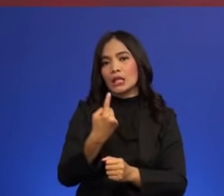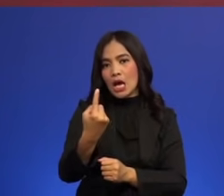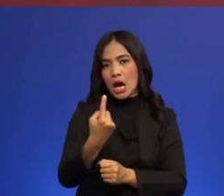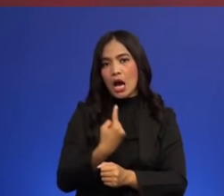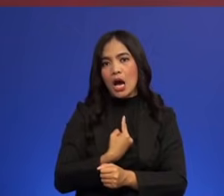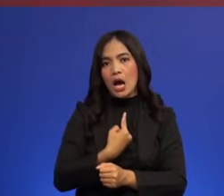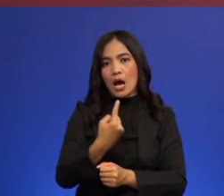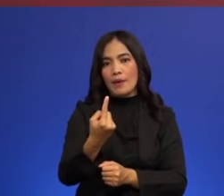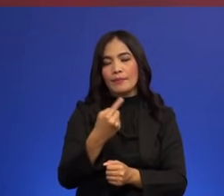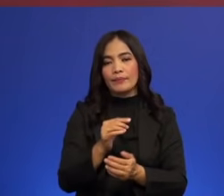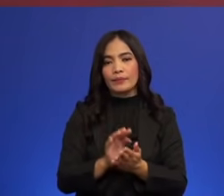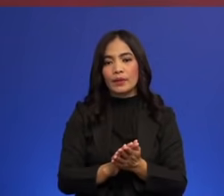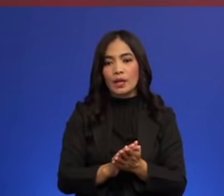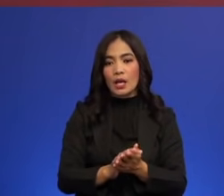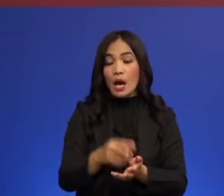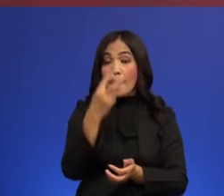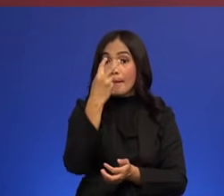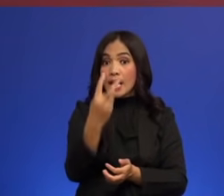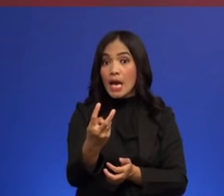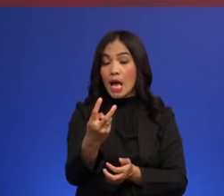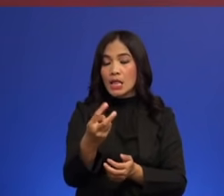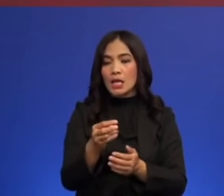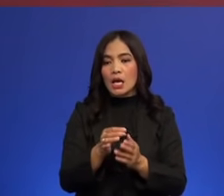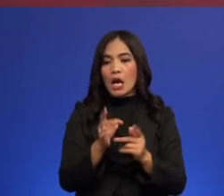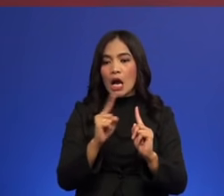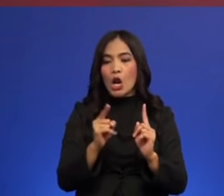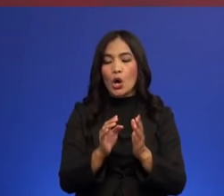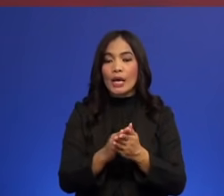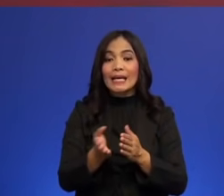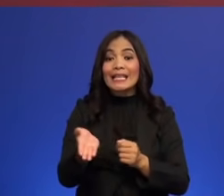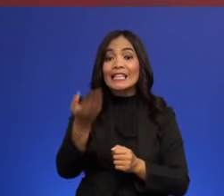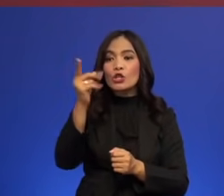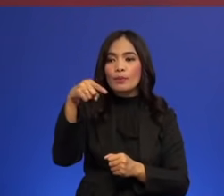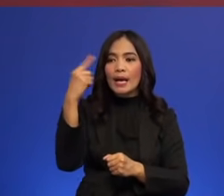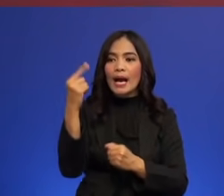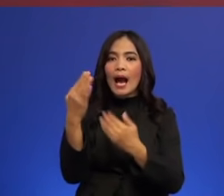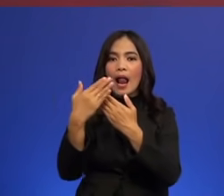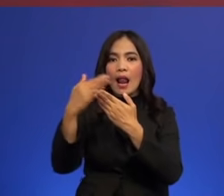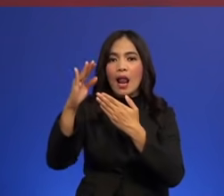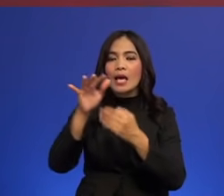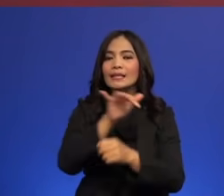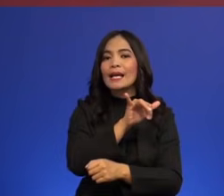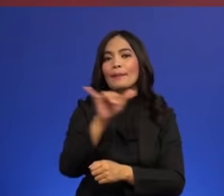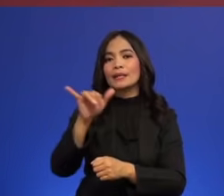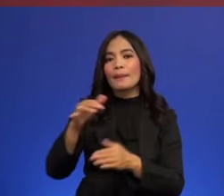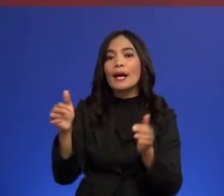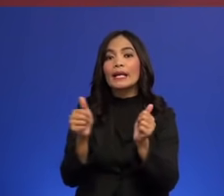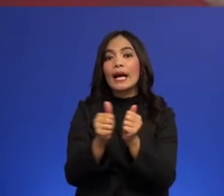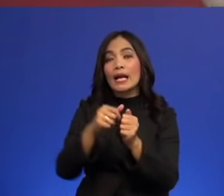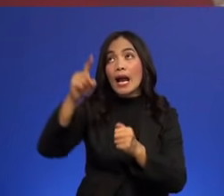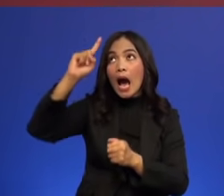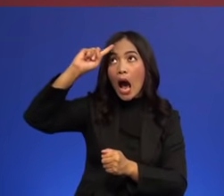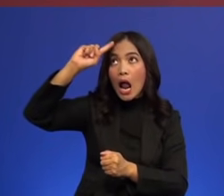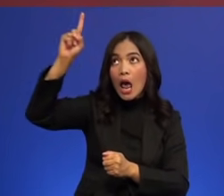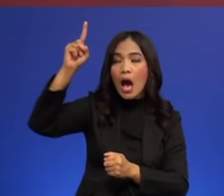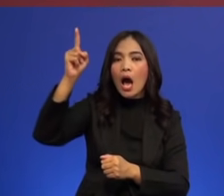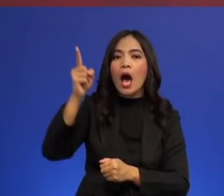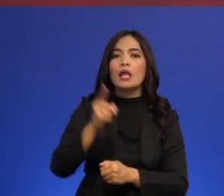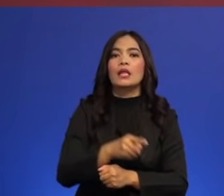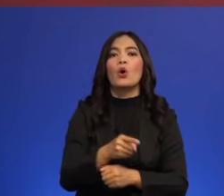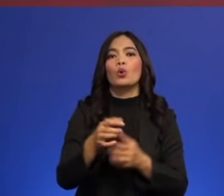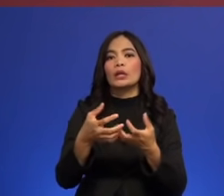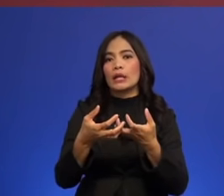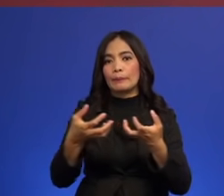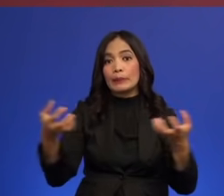Kita menghadapi realitas kekekalan bersama Allah di kekekalan, atau terpisah dari